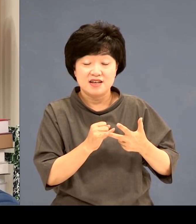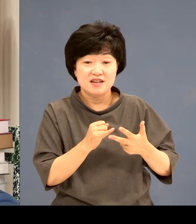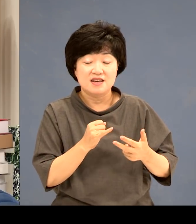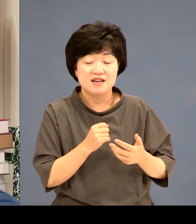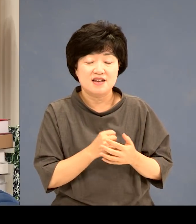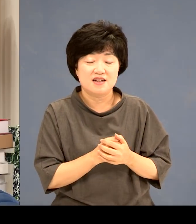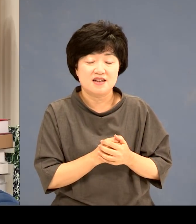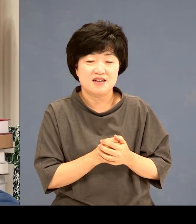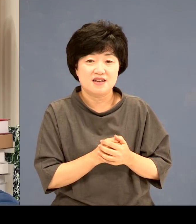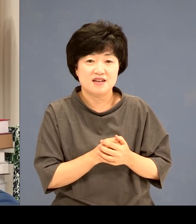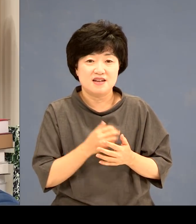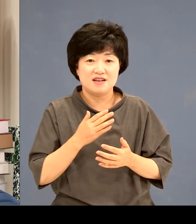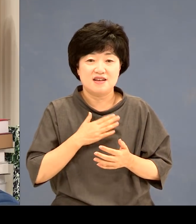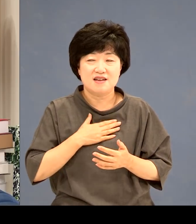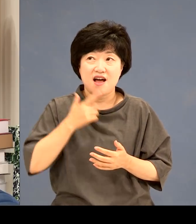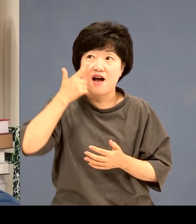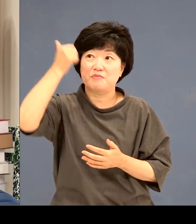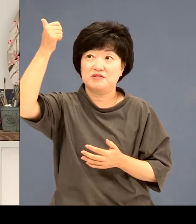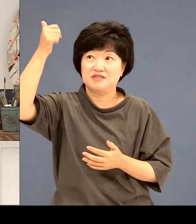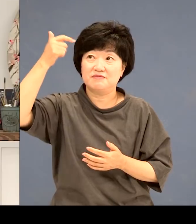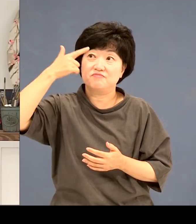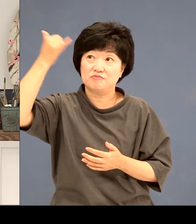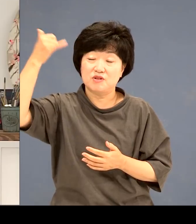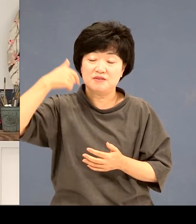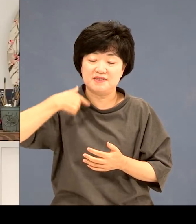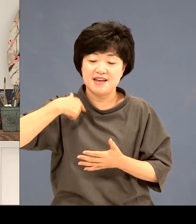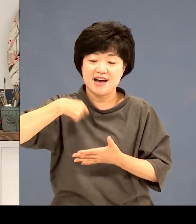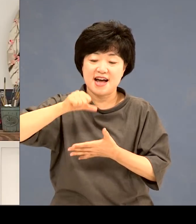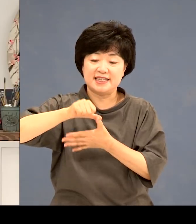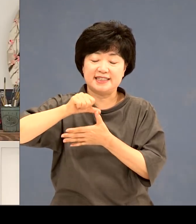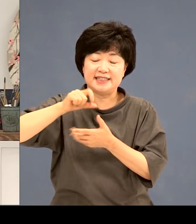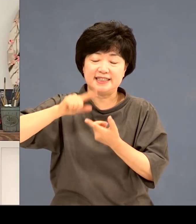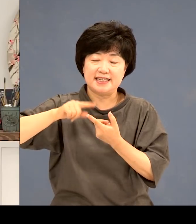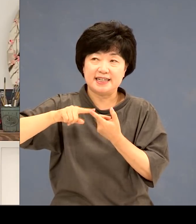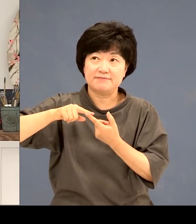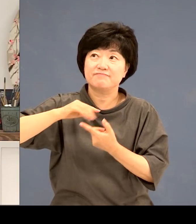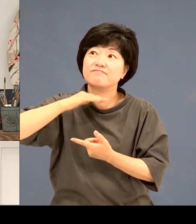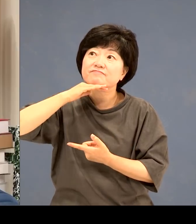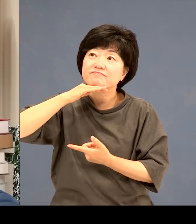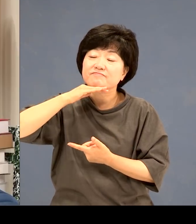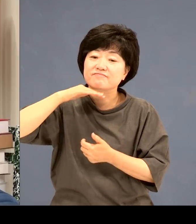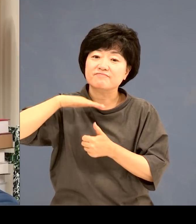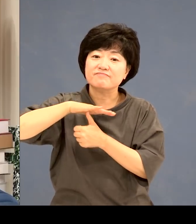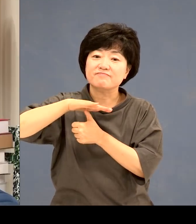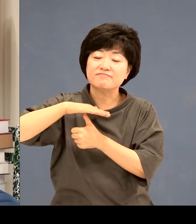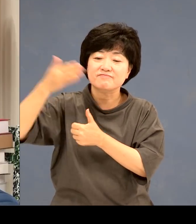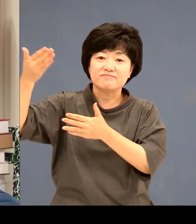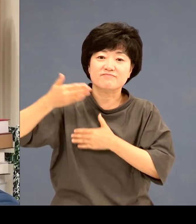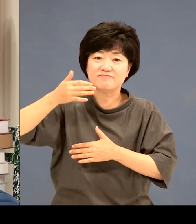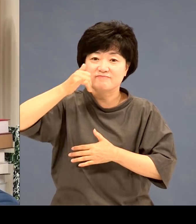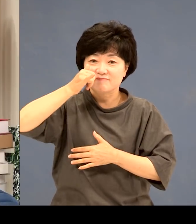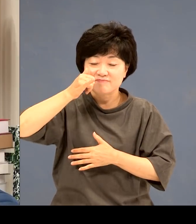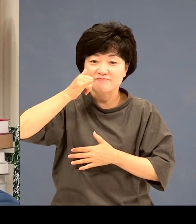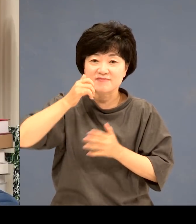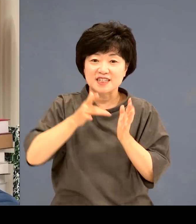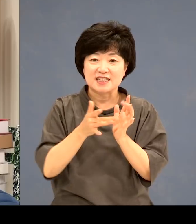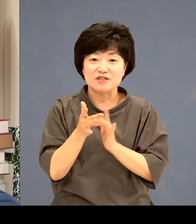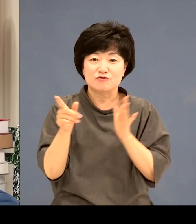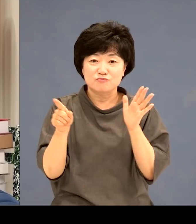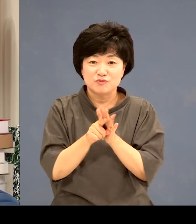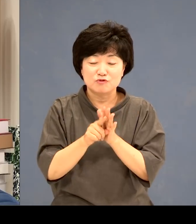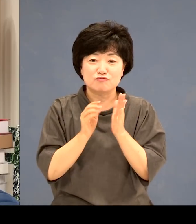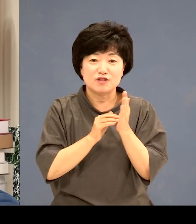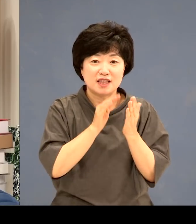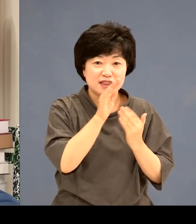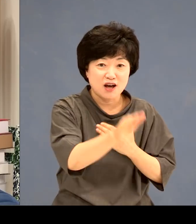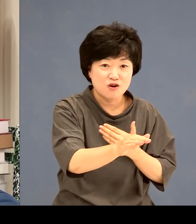때문에 저희 아버지 어머님이 저희 아들에 대한 기대하는 마음이 있으셨는데 아들이 어떻게 예수님을 만나고 나서